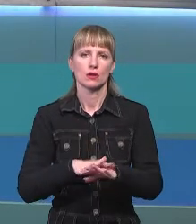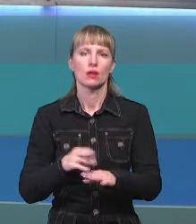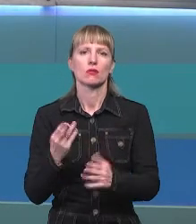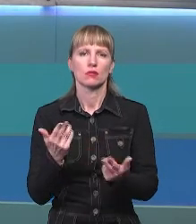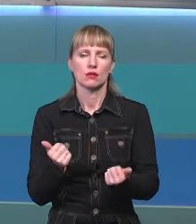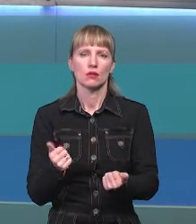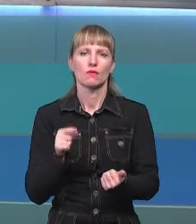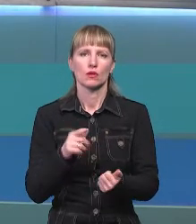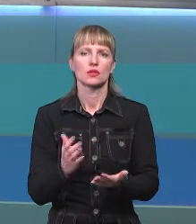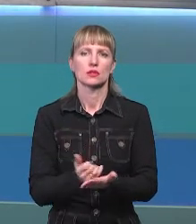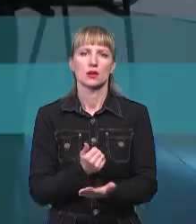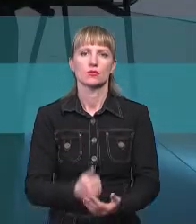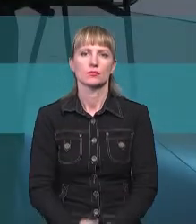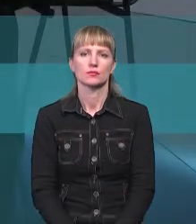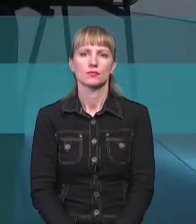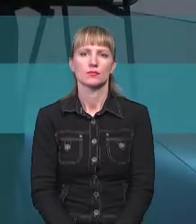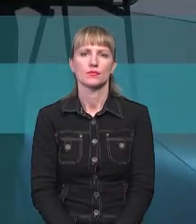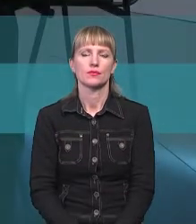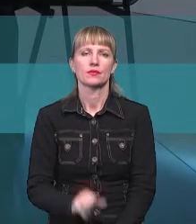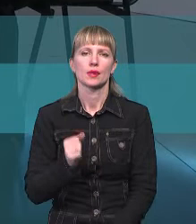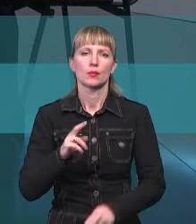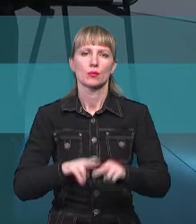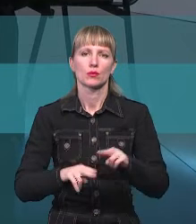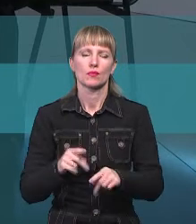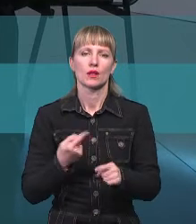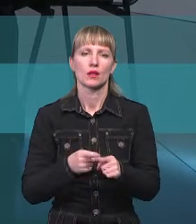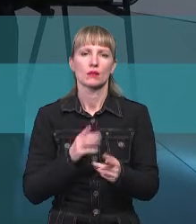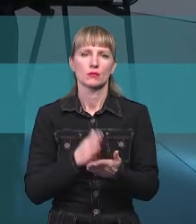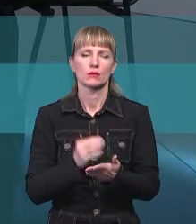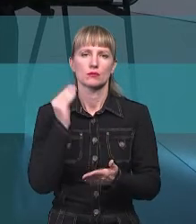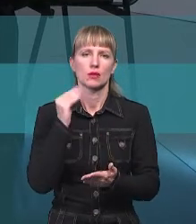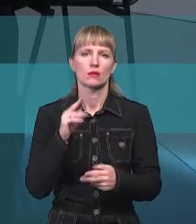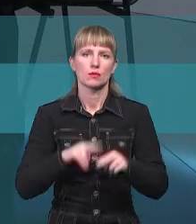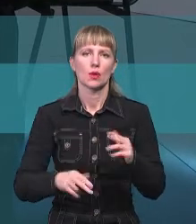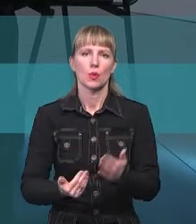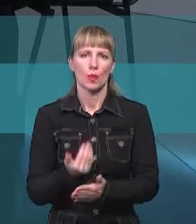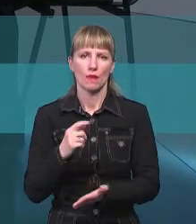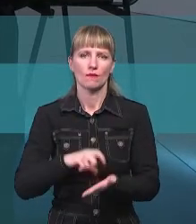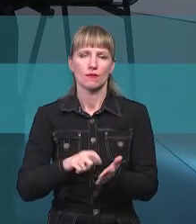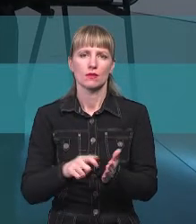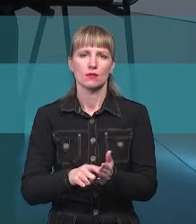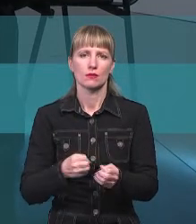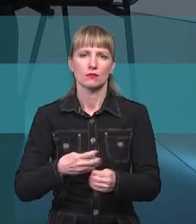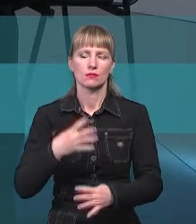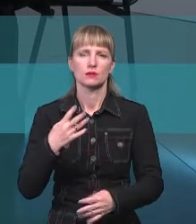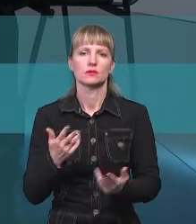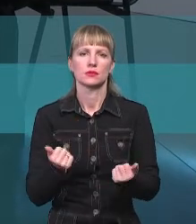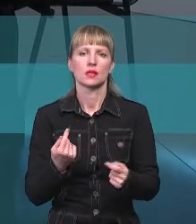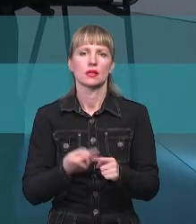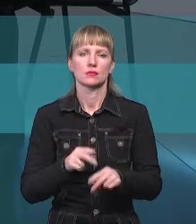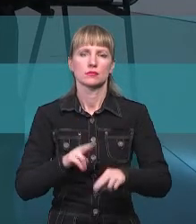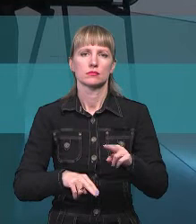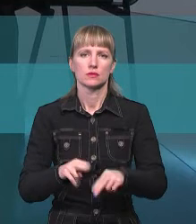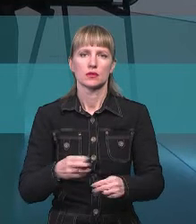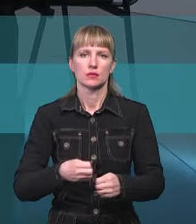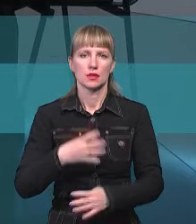так, вони знаходять. Пані Марія, а будівництво, це мається на увазі будівництво нового якогось житлових комплексів? Так, це будівництво,